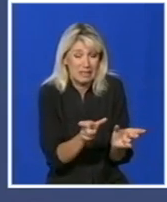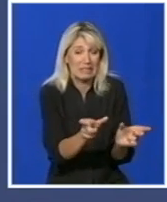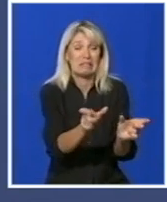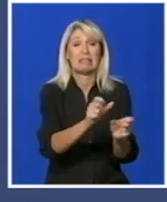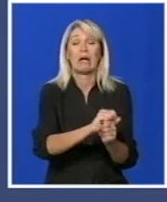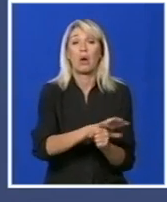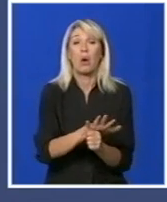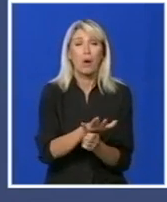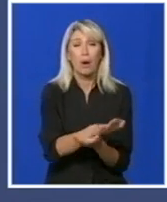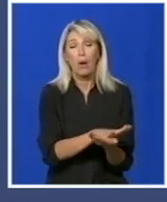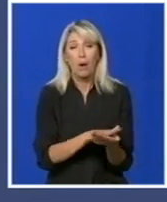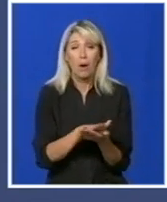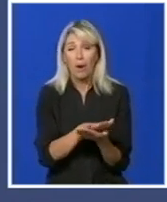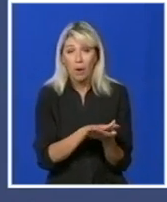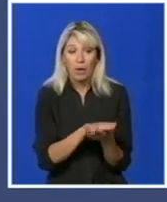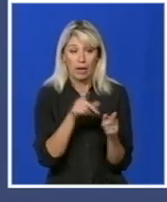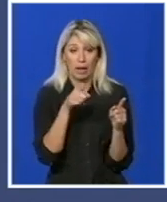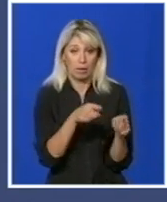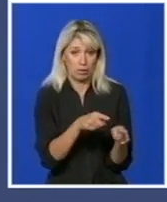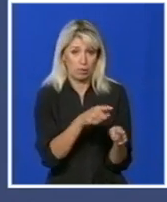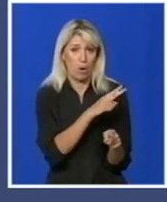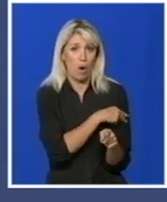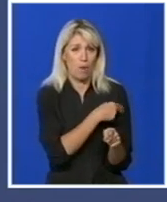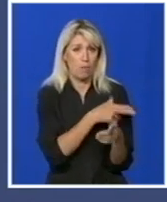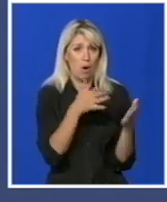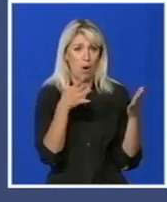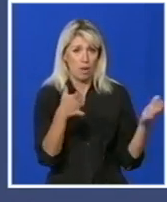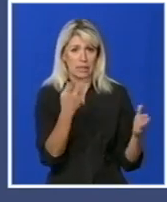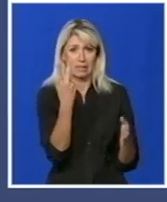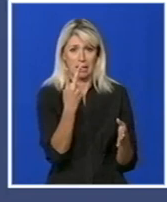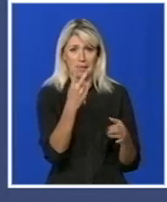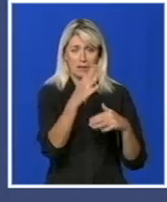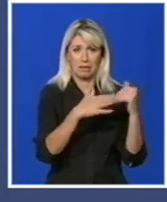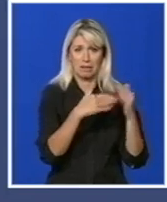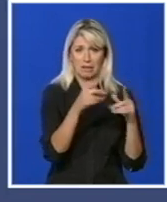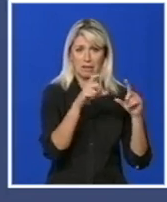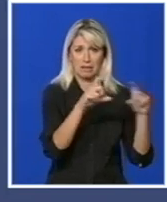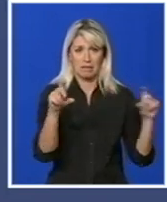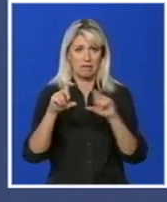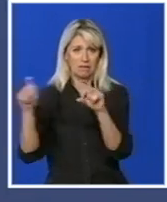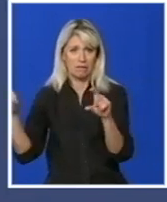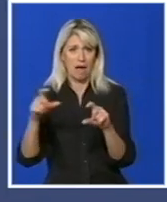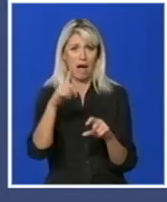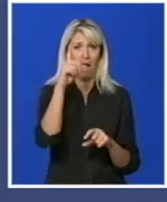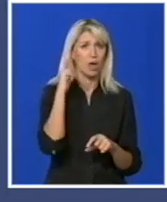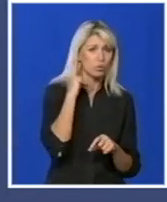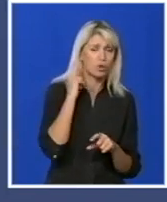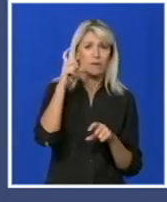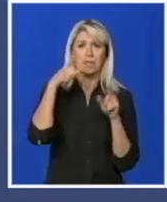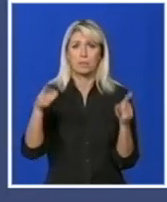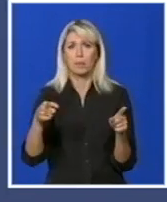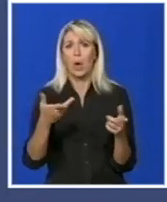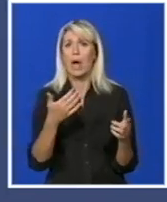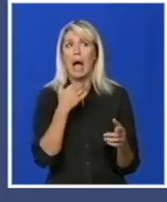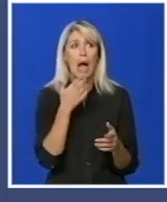nemojte misliti da ti prostori, s obzirom da će se oni namenski praviti, će sigurno biti iskorišteni za